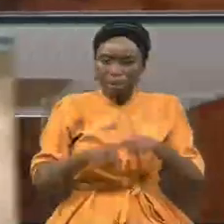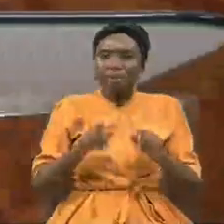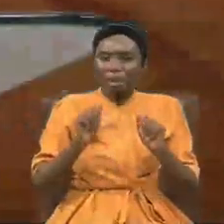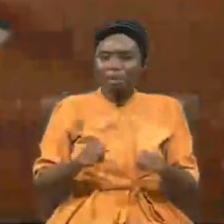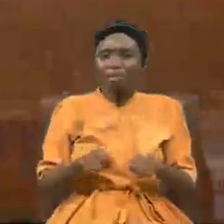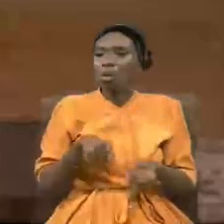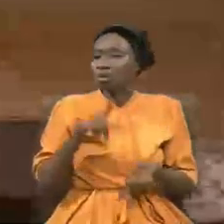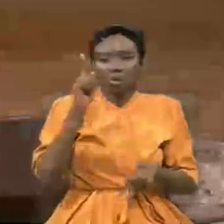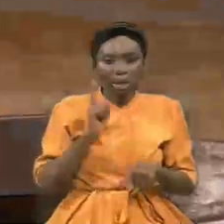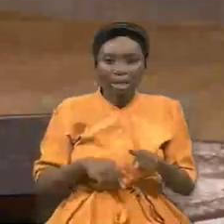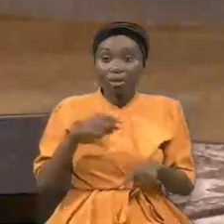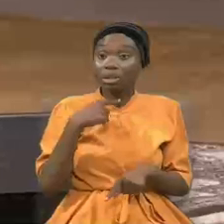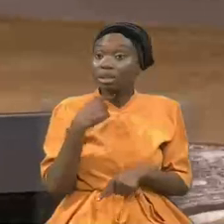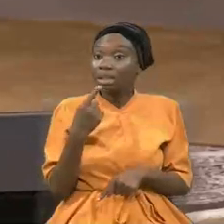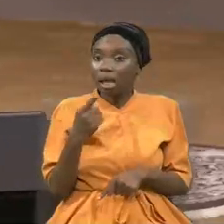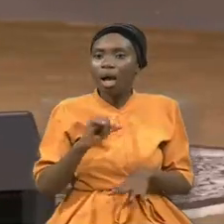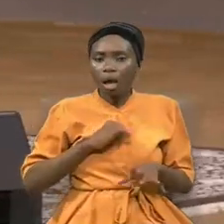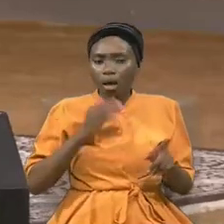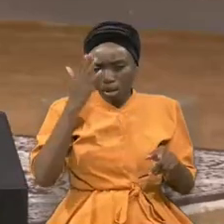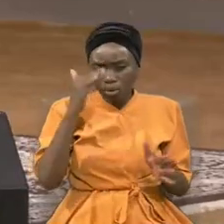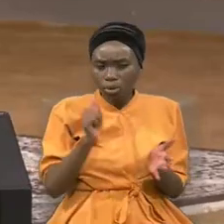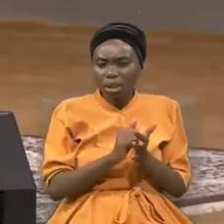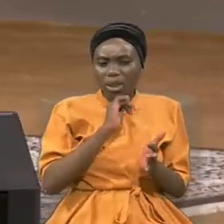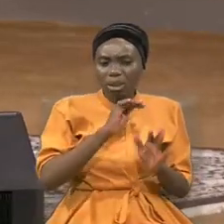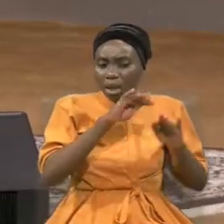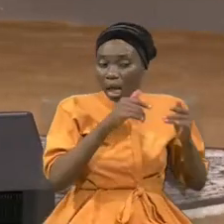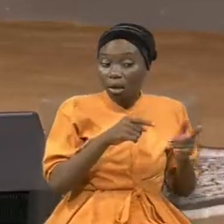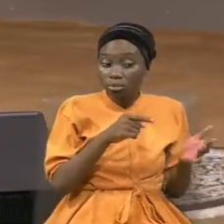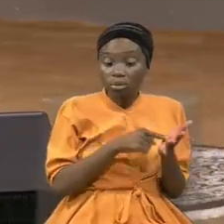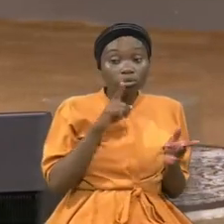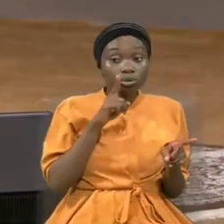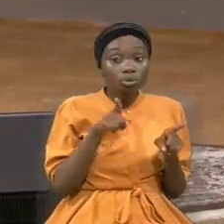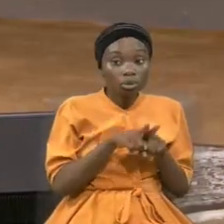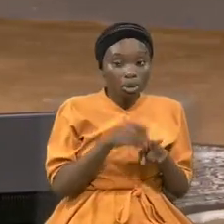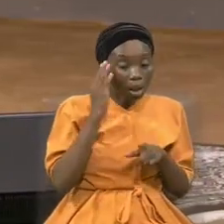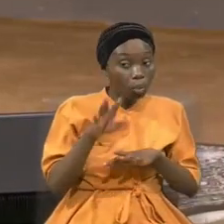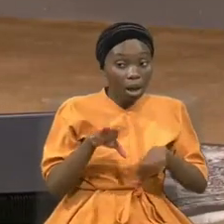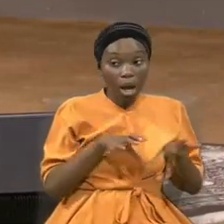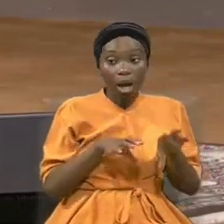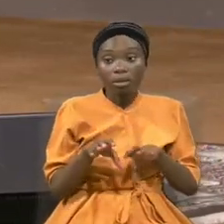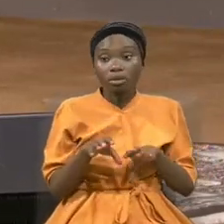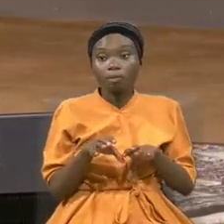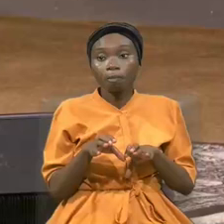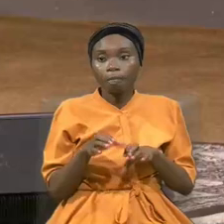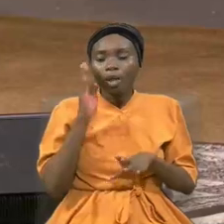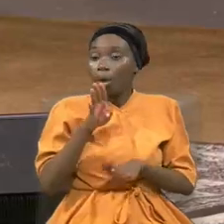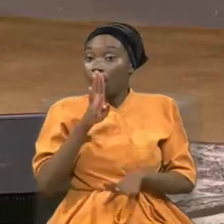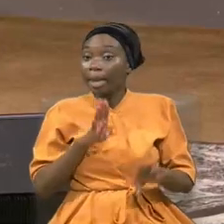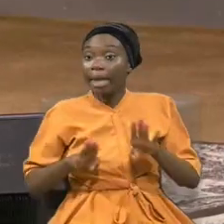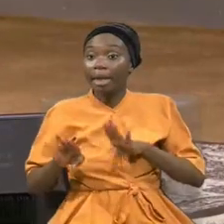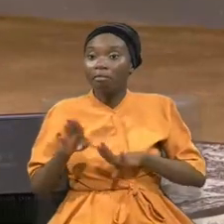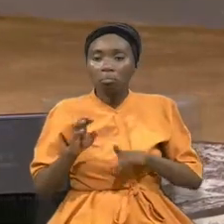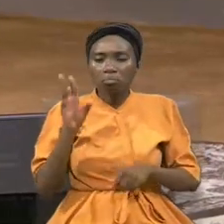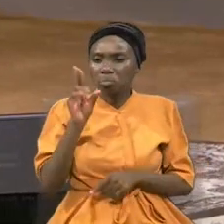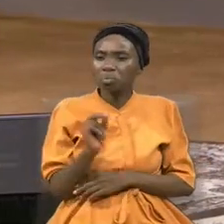pas dépendables. On ne peut pas dire, oui, je le connais. C'est ainsi que telle sœur va agir. Je sais, c'est ainsi qu'elle va agir.